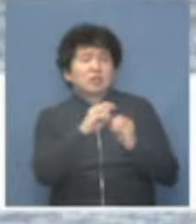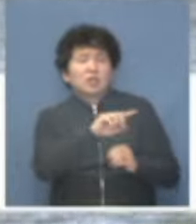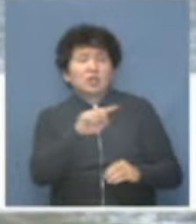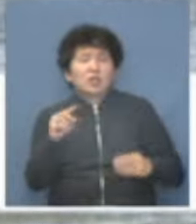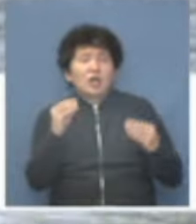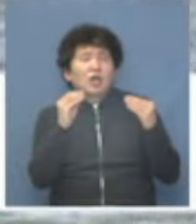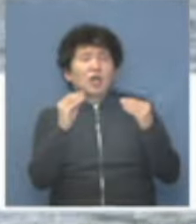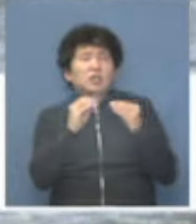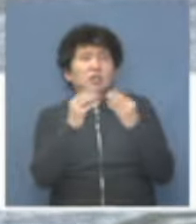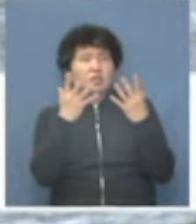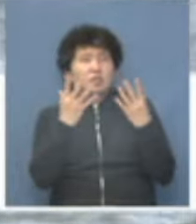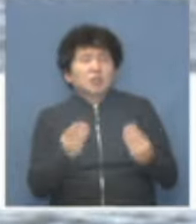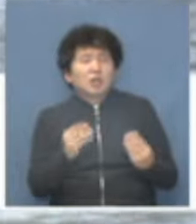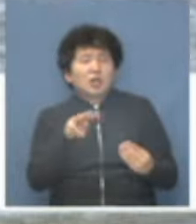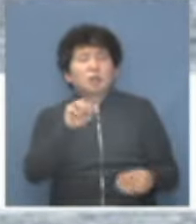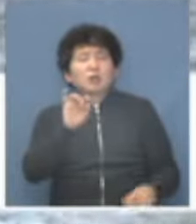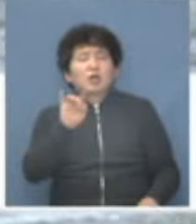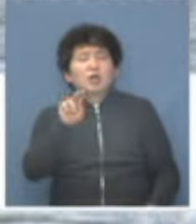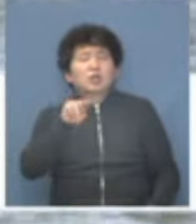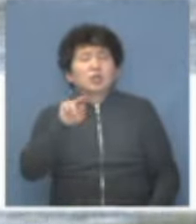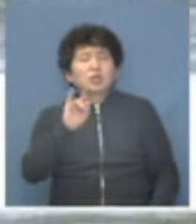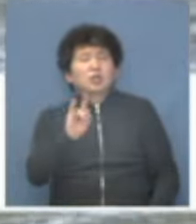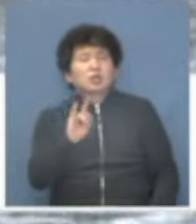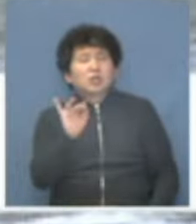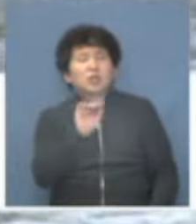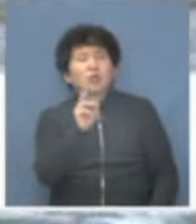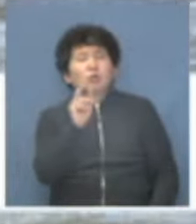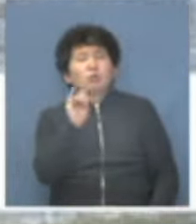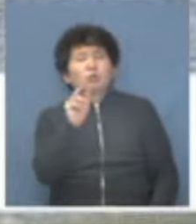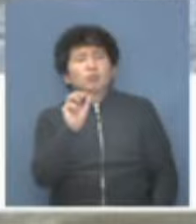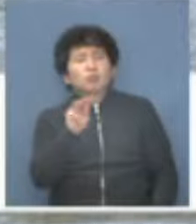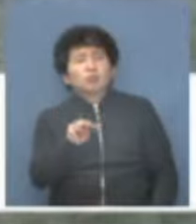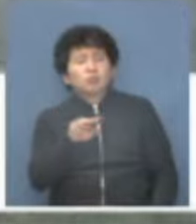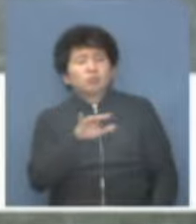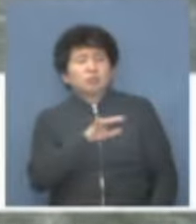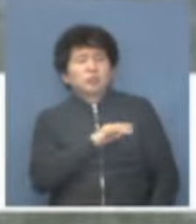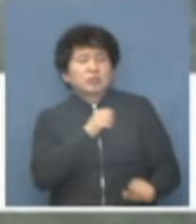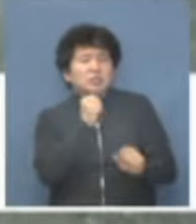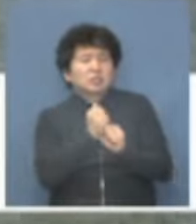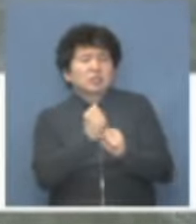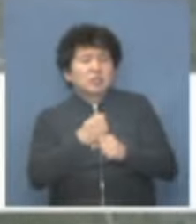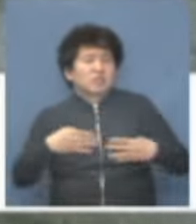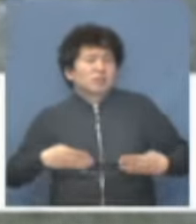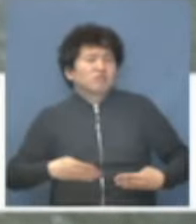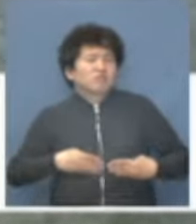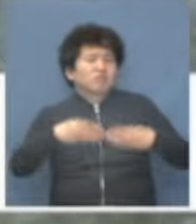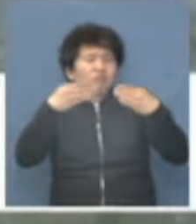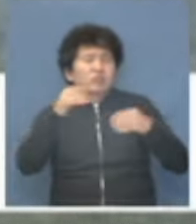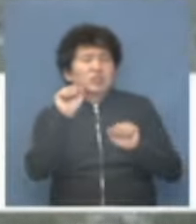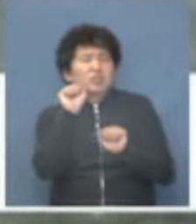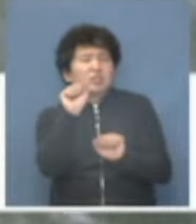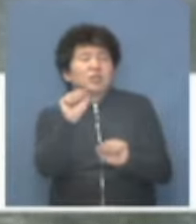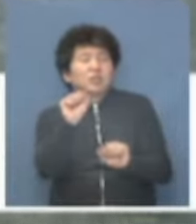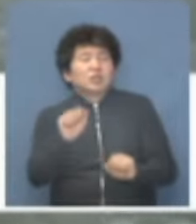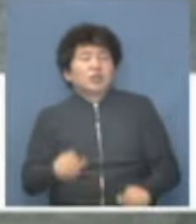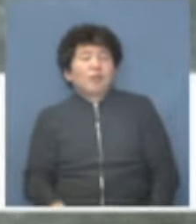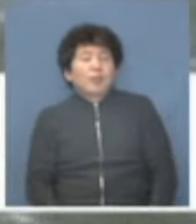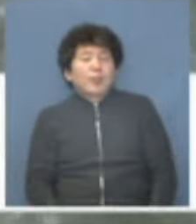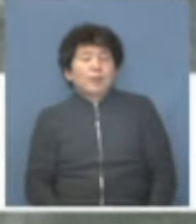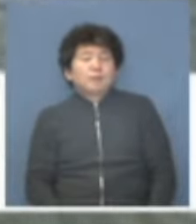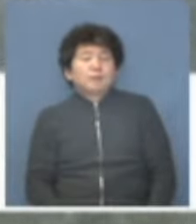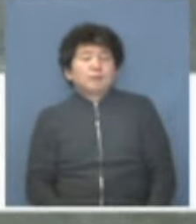берегов рек Маралды и Курчум были построены дамбы. По словам акима Маралдинского сельского округа, все принятые меры